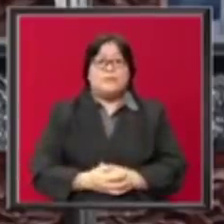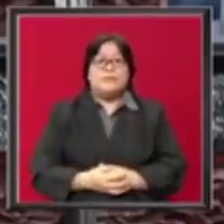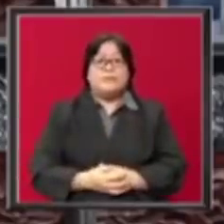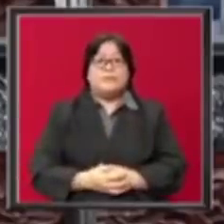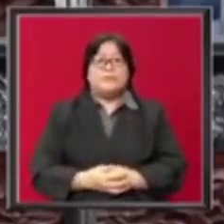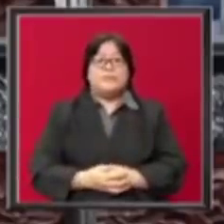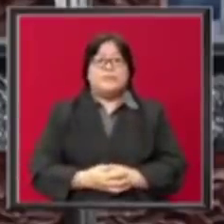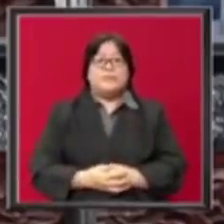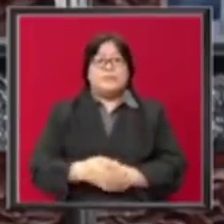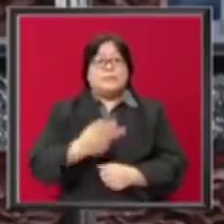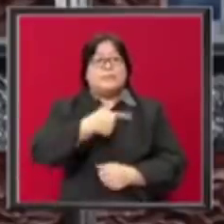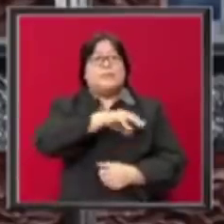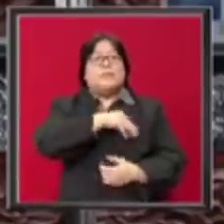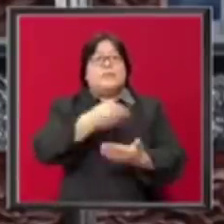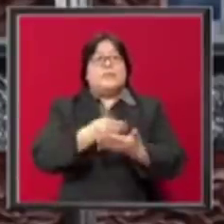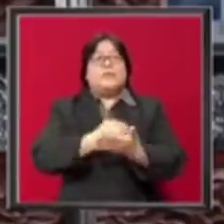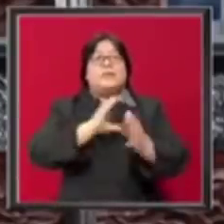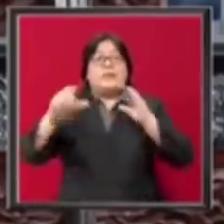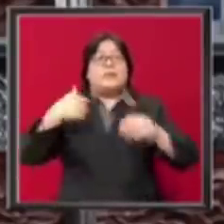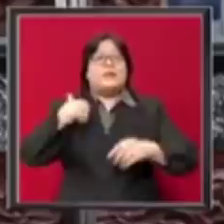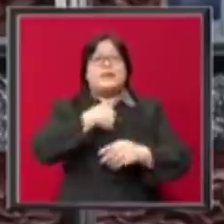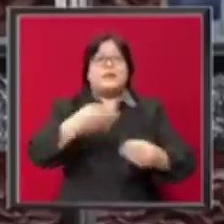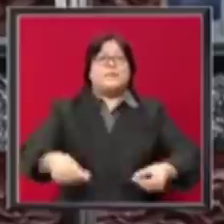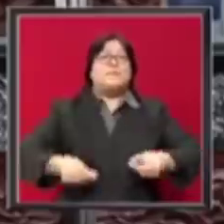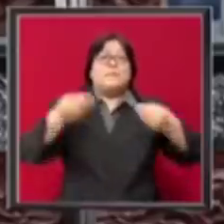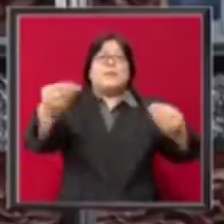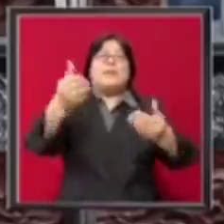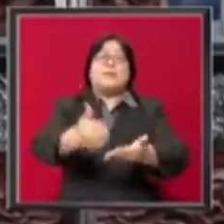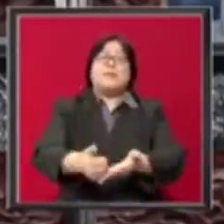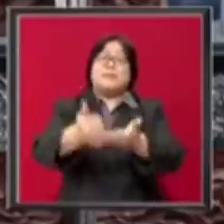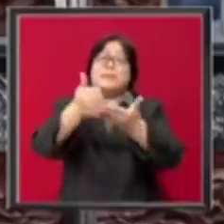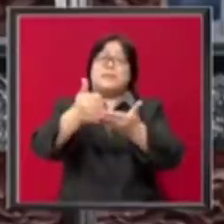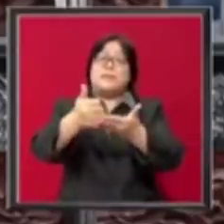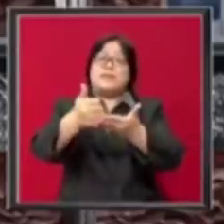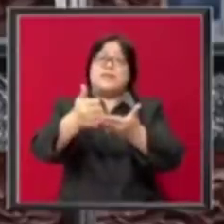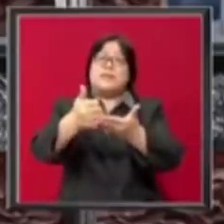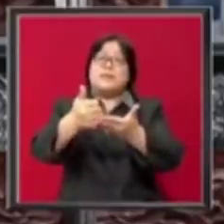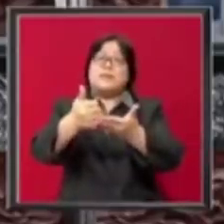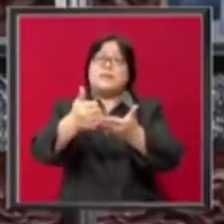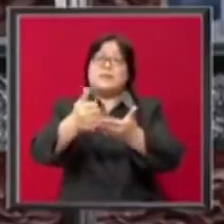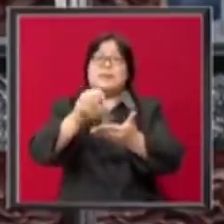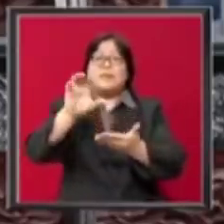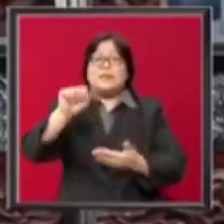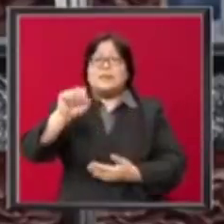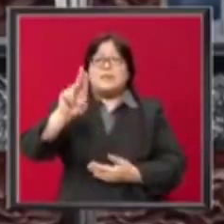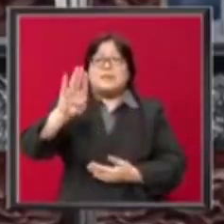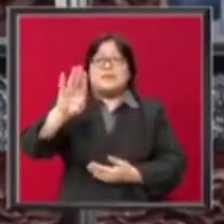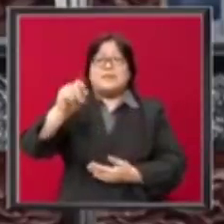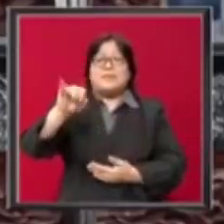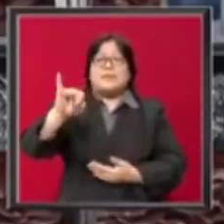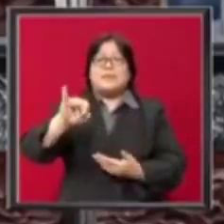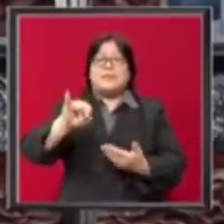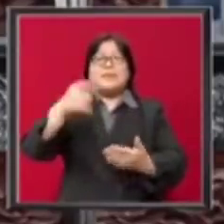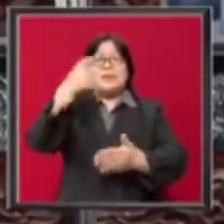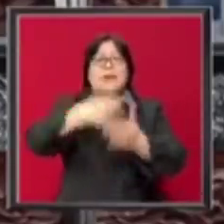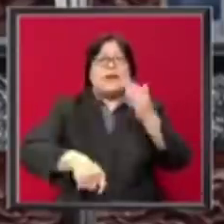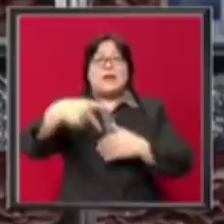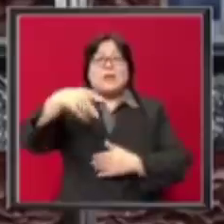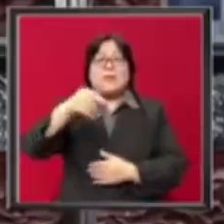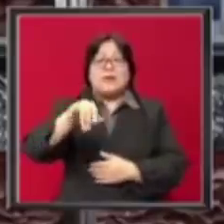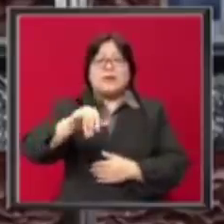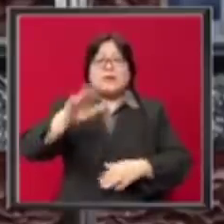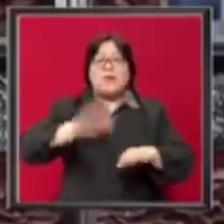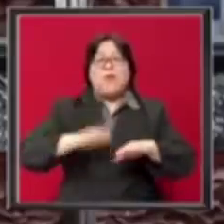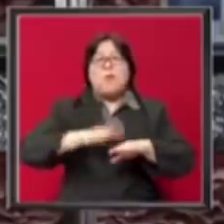Ya. Menteri Kewangan sebut kita bagi bantuan subsidi harga padi.